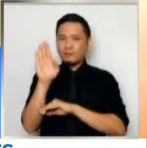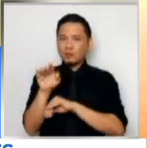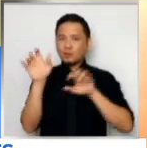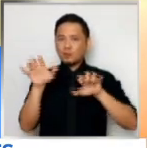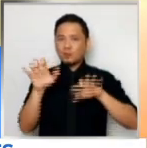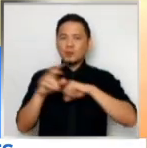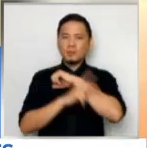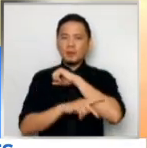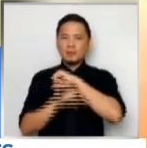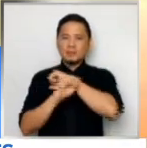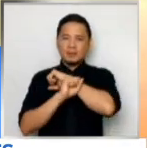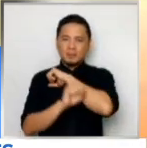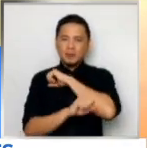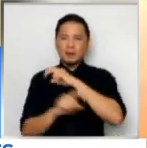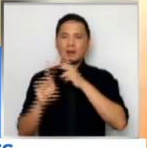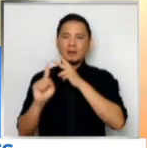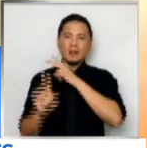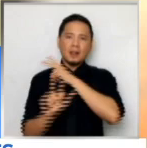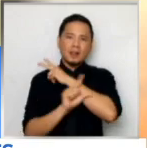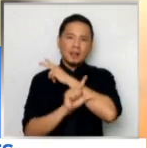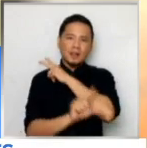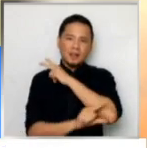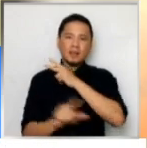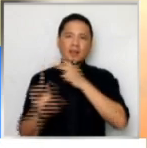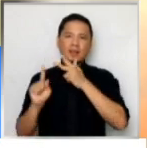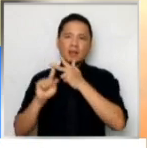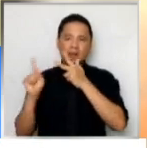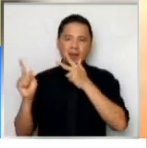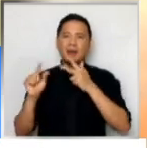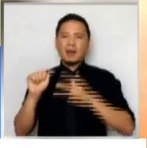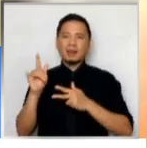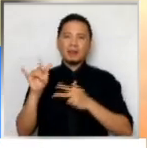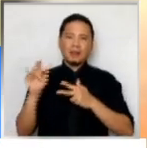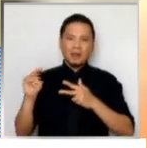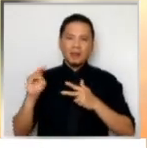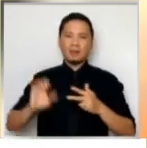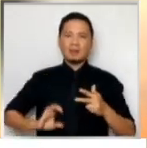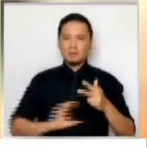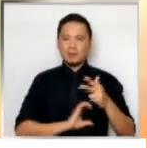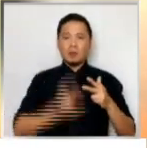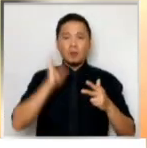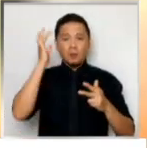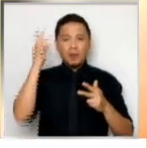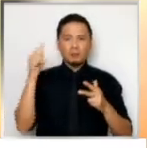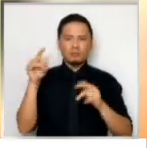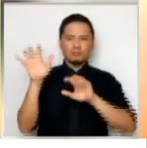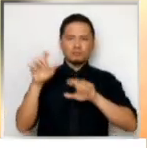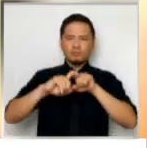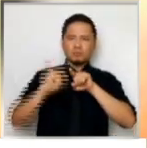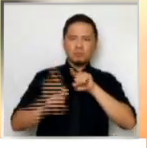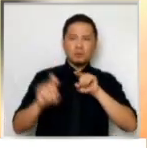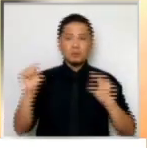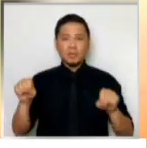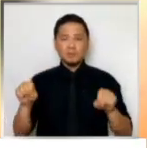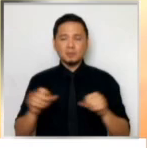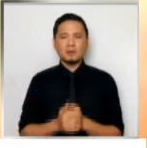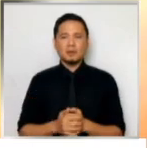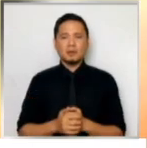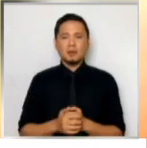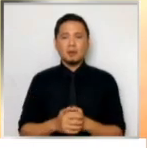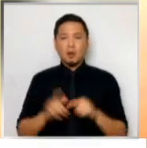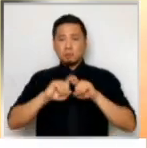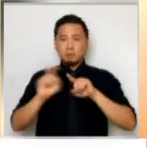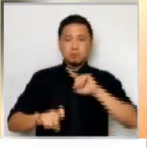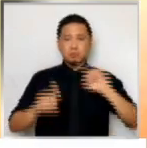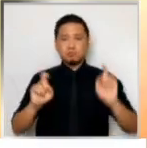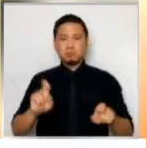Leyte, Aklan at Capiz, dyan po yan sa Visayas dahil sa thunderstorm. Posible rin ang ulan dahil din sa thunderstorm sa malaking bahagi ng